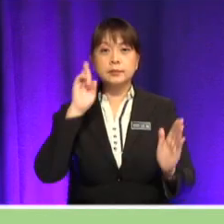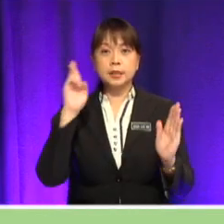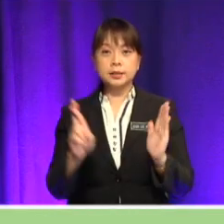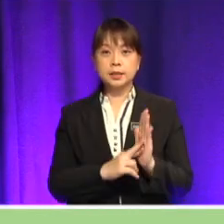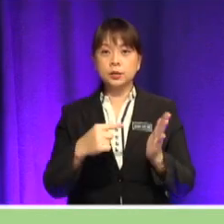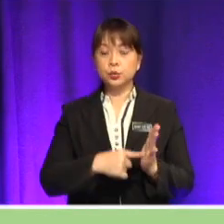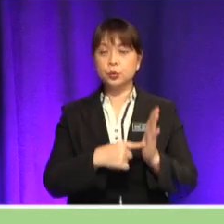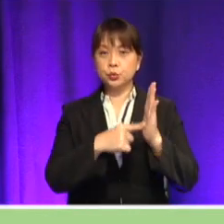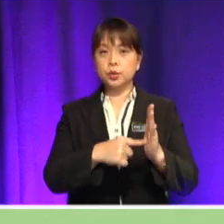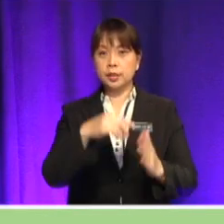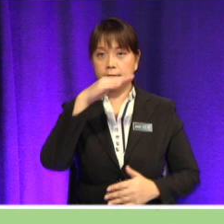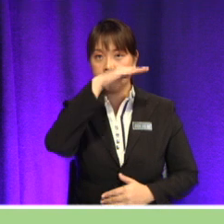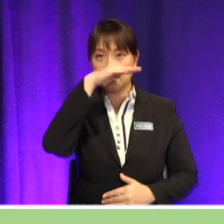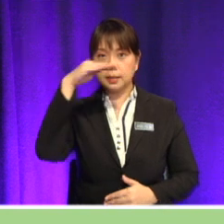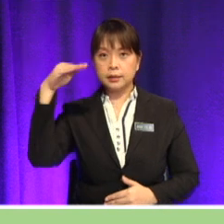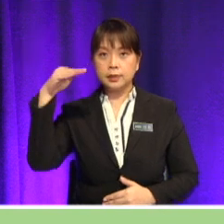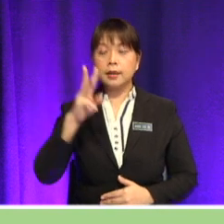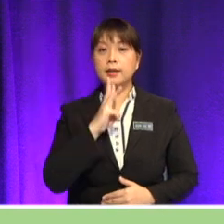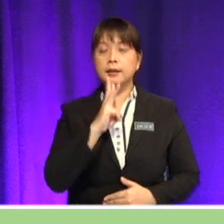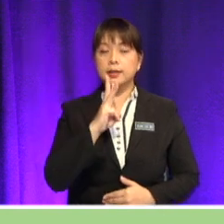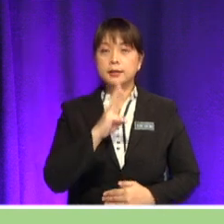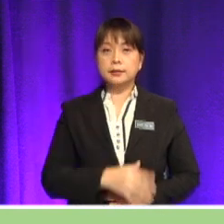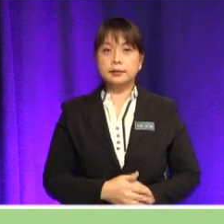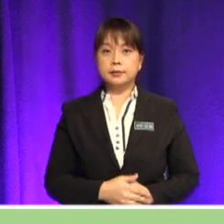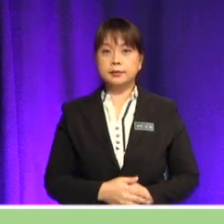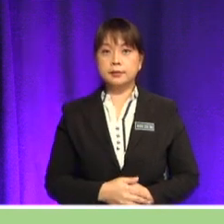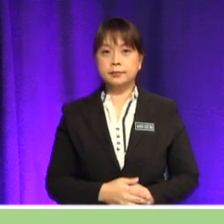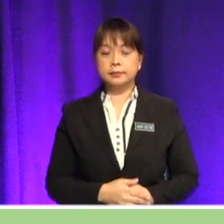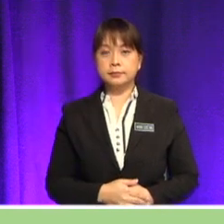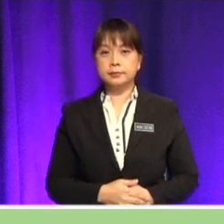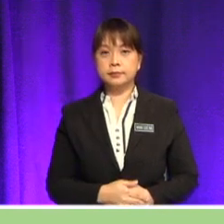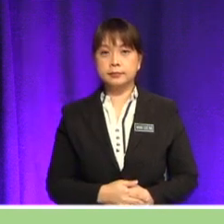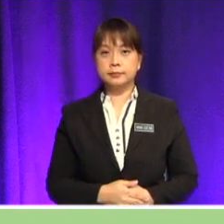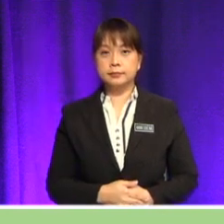Aras air yang dihasilkan pada tiup mencuri tadi